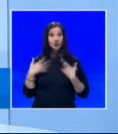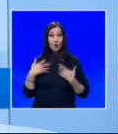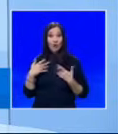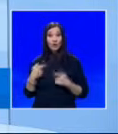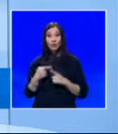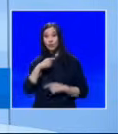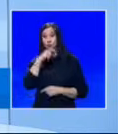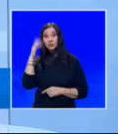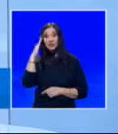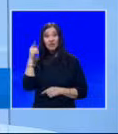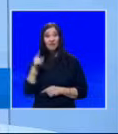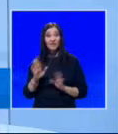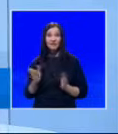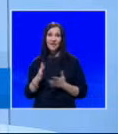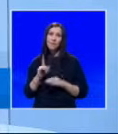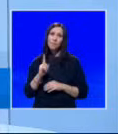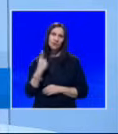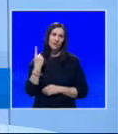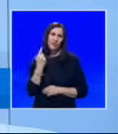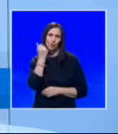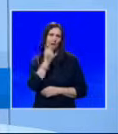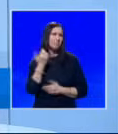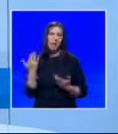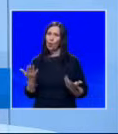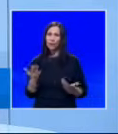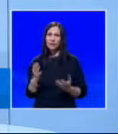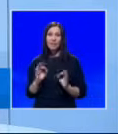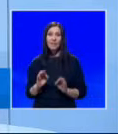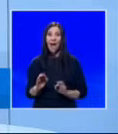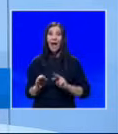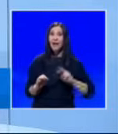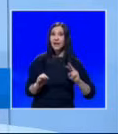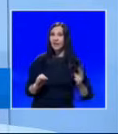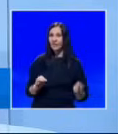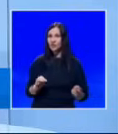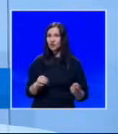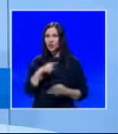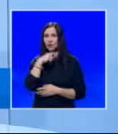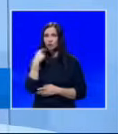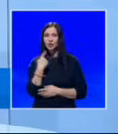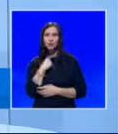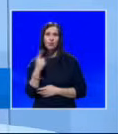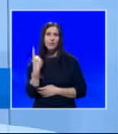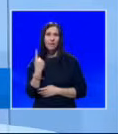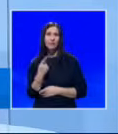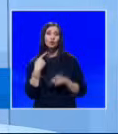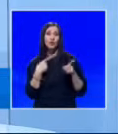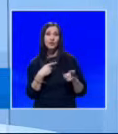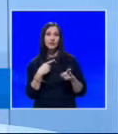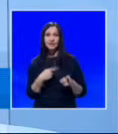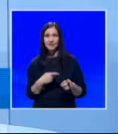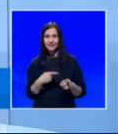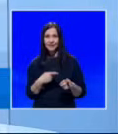желание и от руска страна това да стане, може само да спекулираме. Но така или иначе, Русия изгуби един от